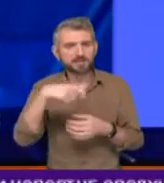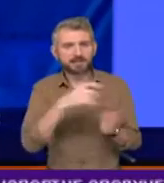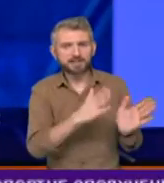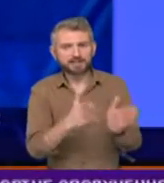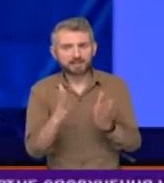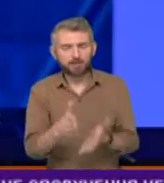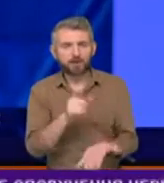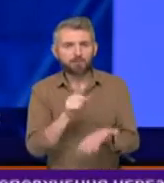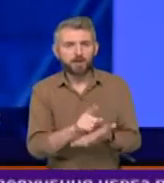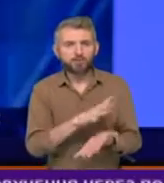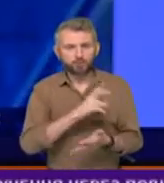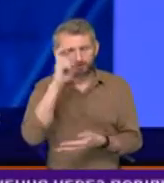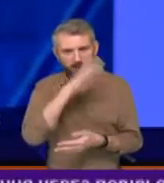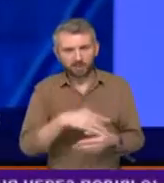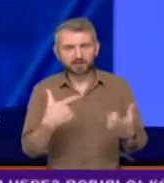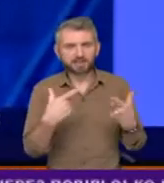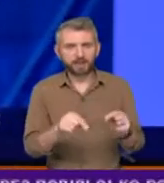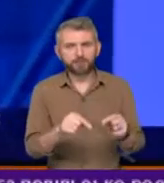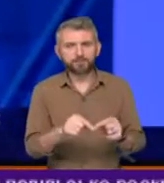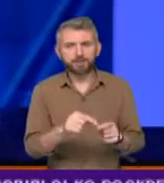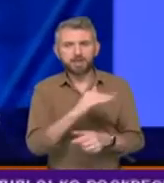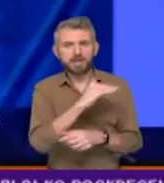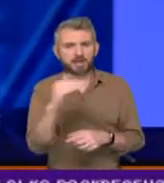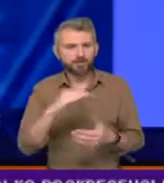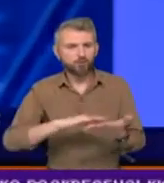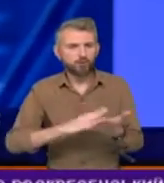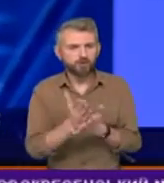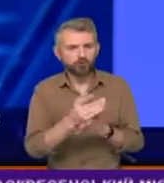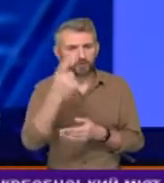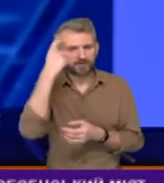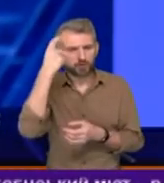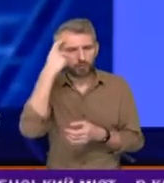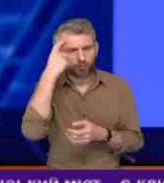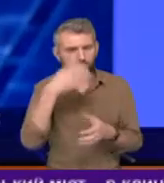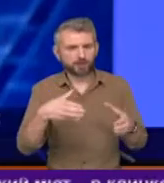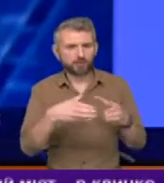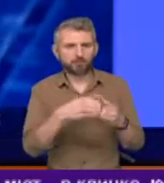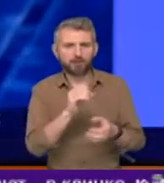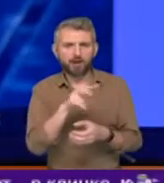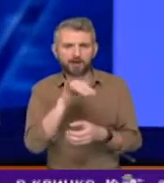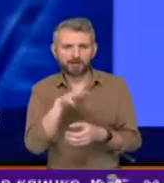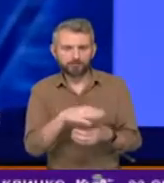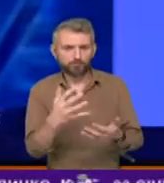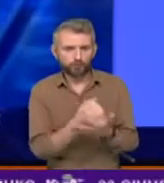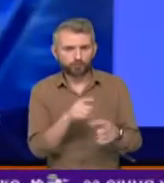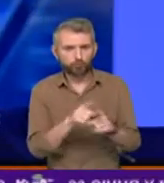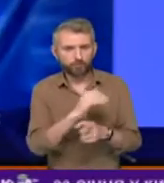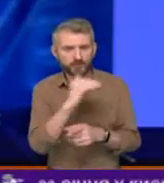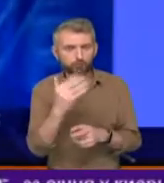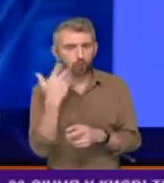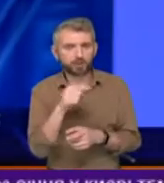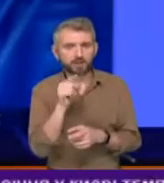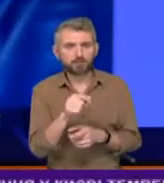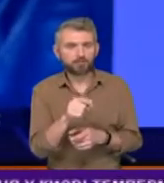система має бути в країні, в якій рівень політичної свідомості еліт дозрів до того статусу, коли